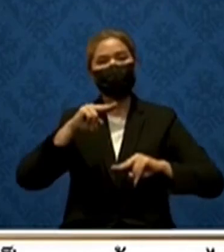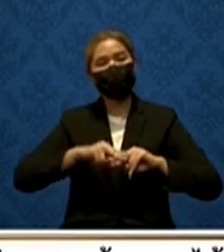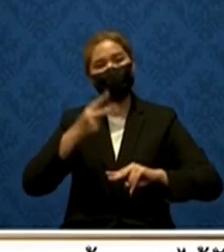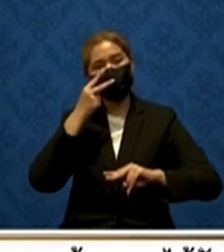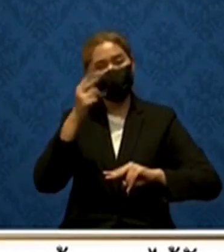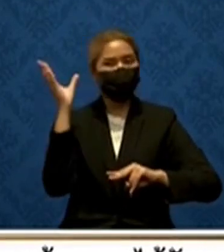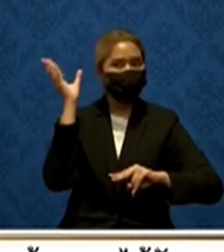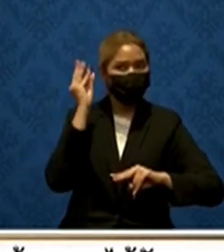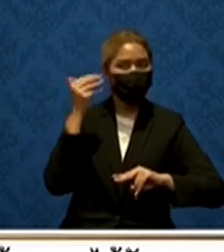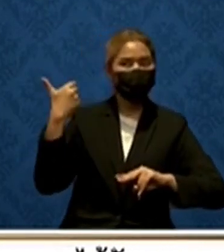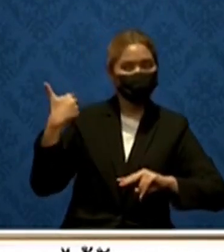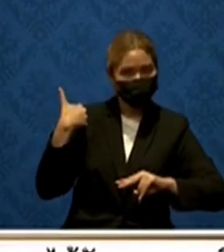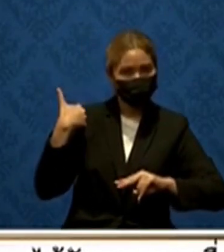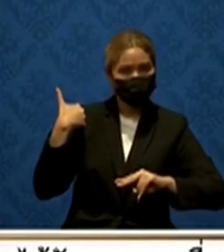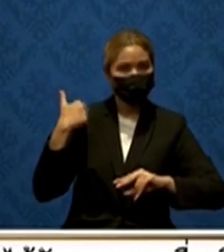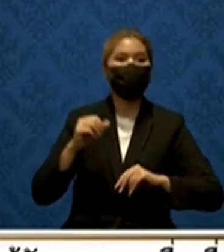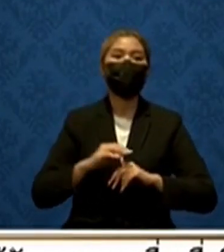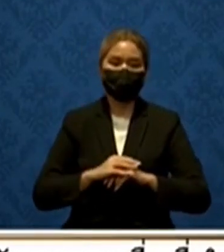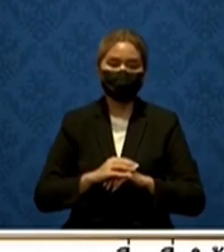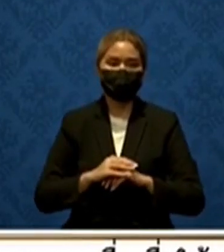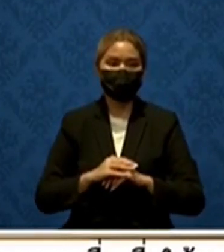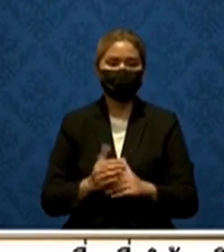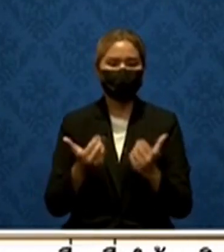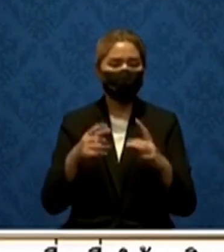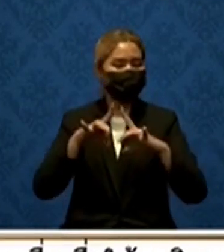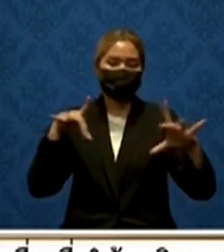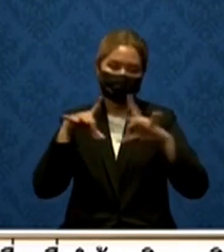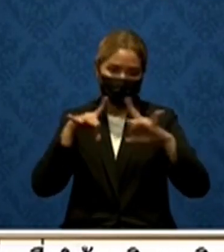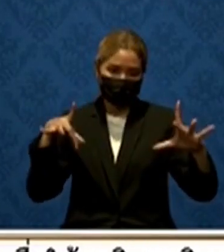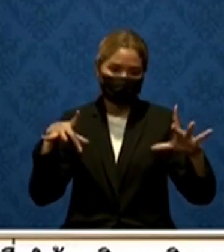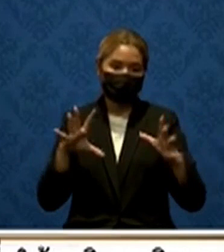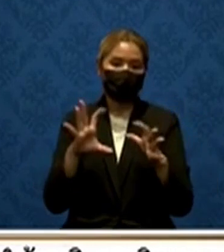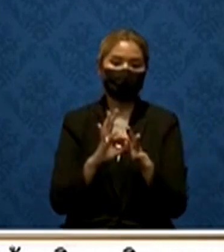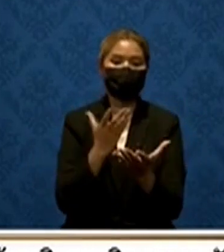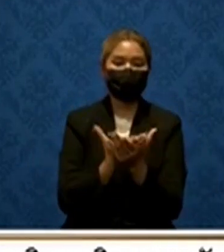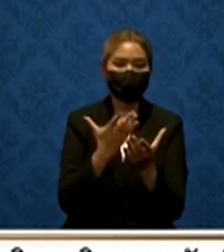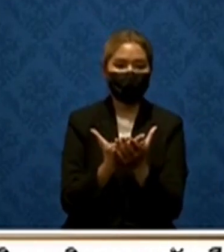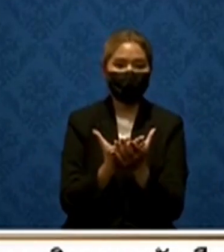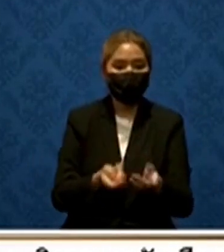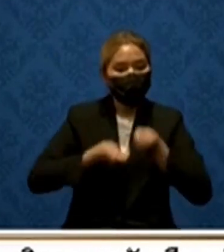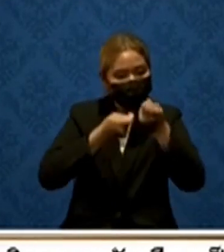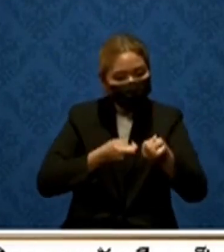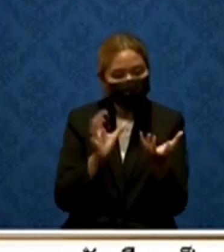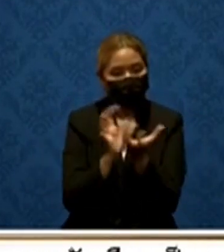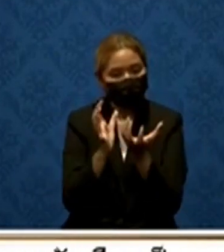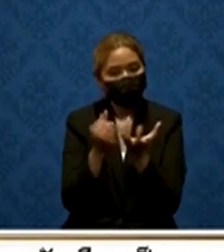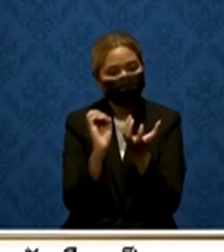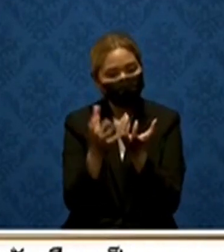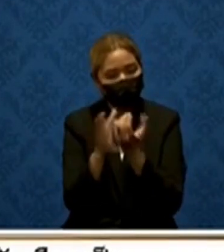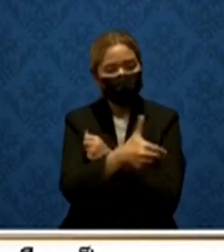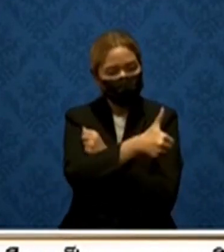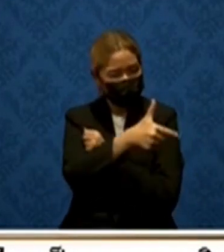พูดเกเศสตกทุตัวันไม่ใช่ครั ตรงกันข้ามครัราคาพูดผลการเกเศส ยุคนี้ดีทุกตัว